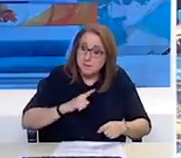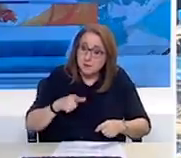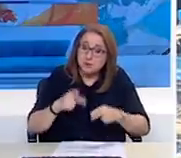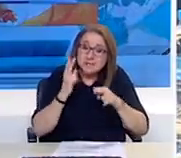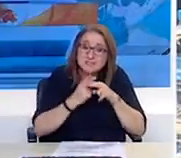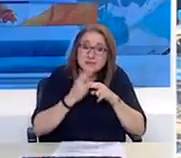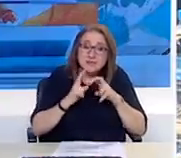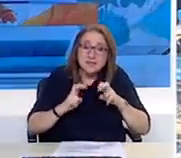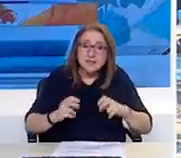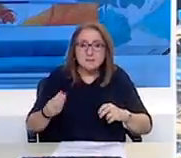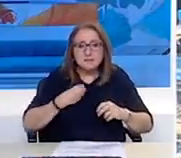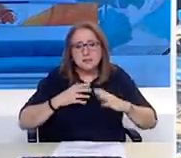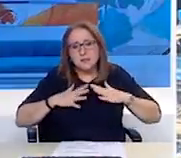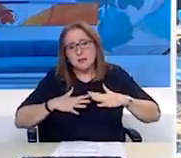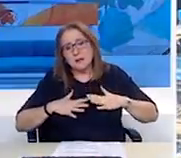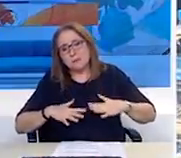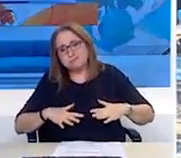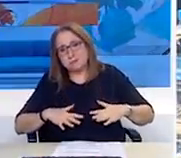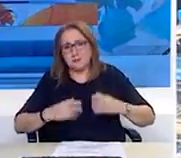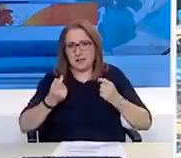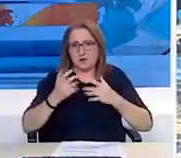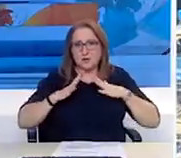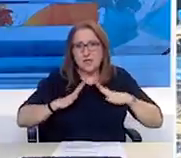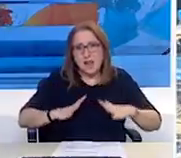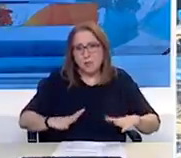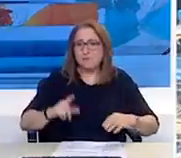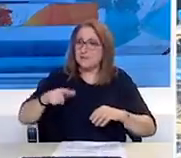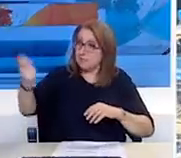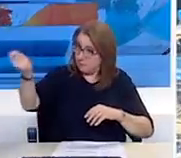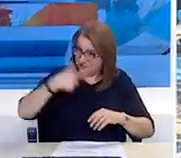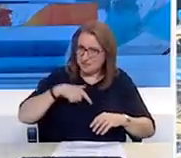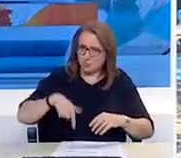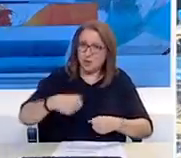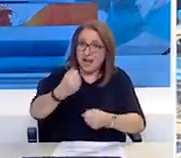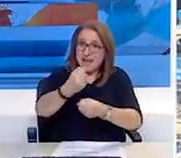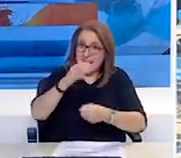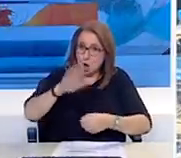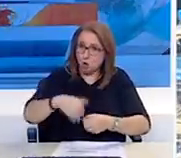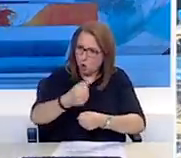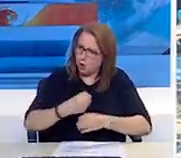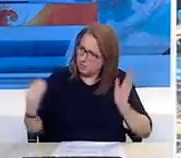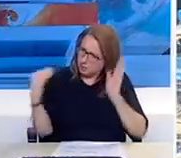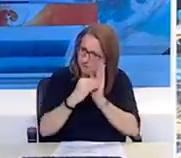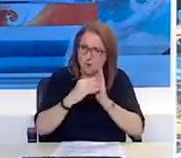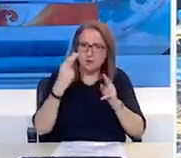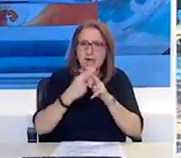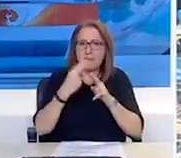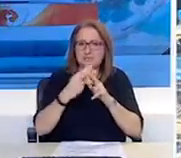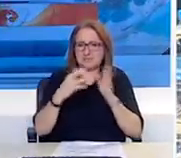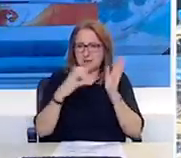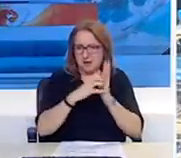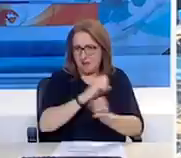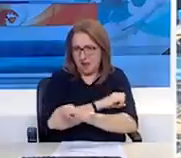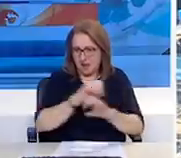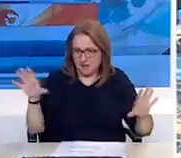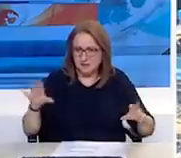Και μας καθησυχάζει λίγο και επιβεβαιώνει τα δεδομένα μιας από τις καλύτερες ομάδες στον κόσμο, ενός Γερμανού ιολόγου, τα οποία λένε ότι μετά